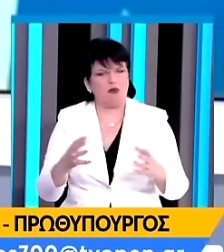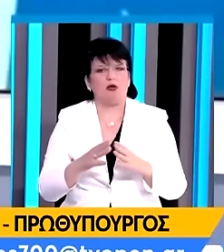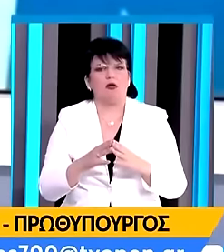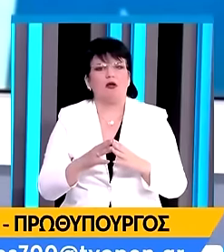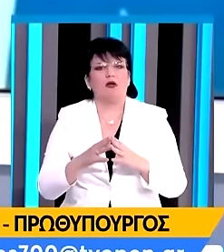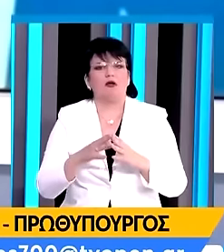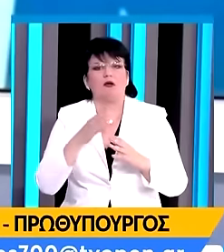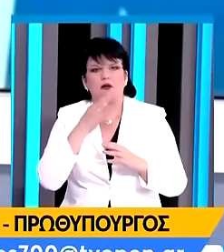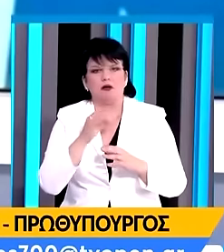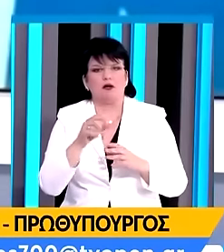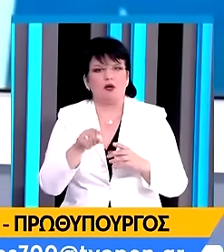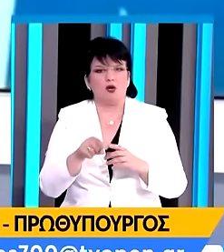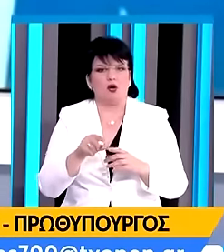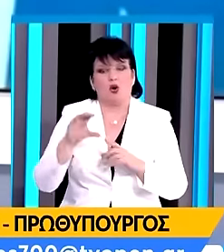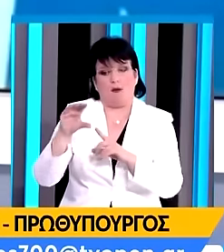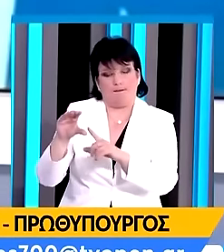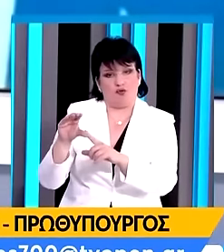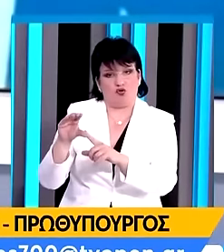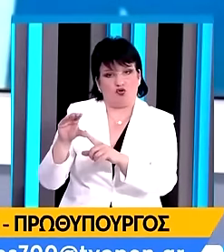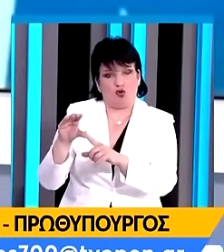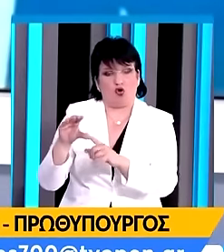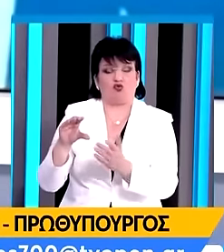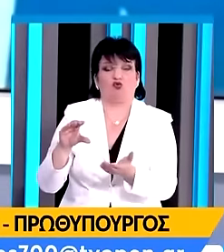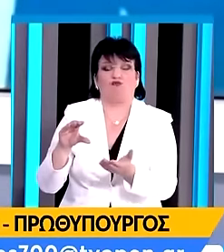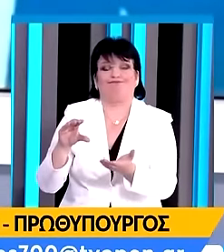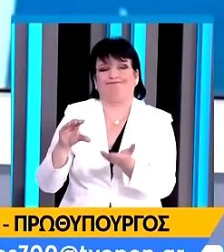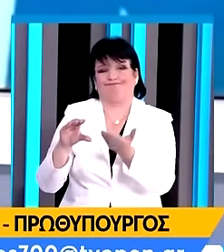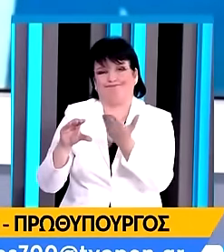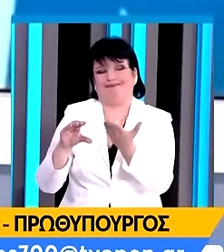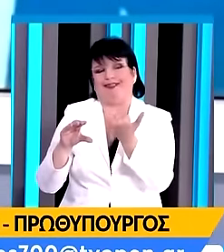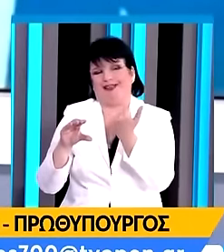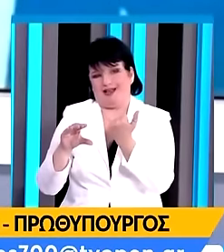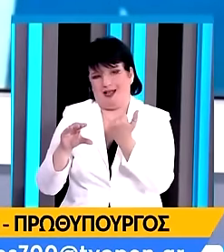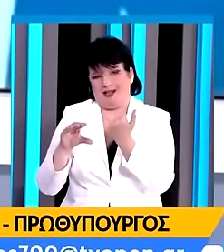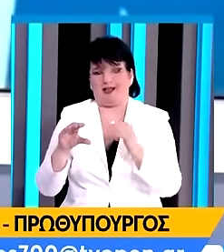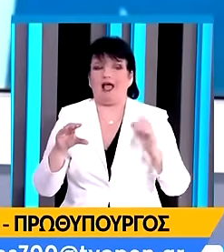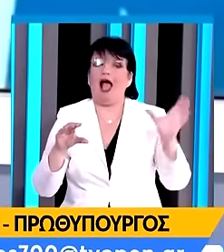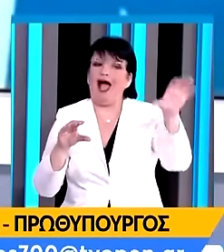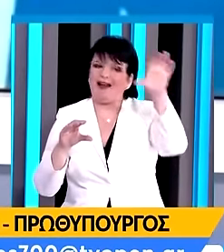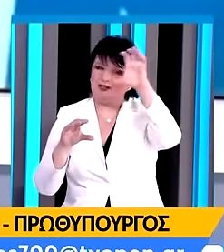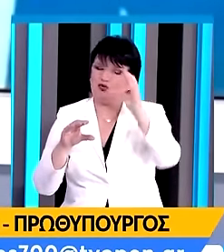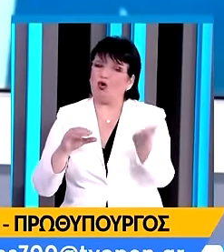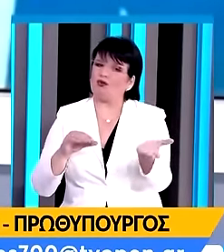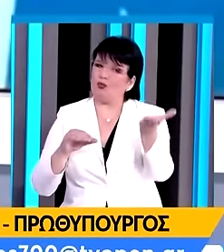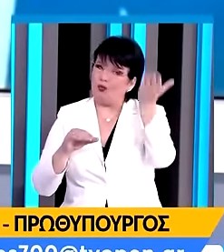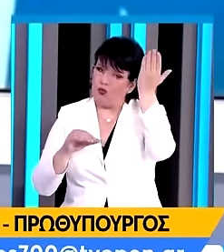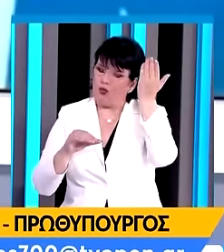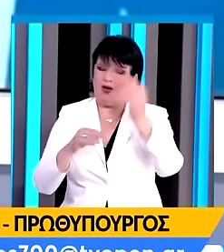οι μισθοί στο σύστημα υγείας σίγουρα δεν είναι τόσο ελκυστικοί όσο οι μισθοί σε άλλες χώρες, γιατί χάσαμε